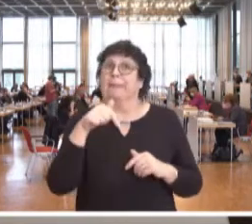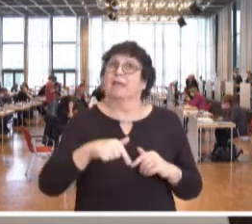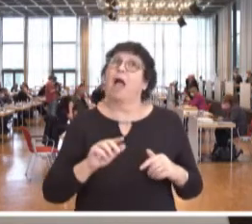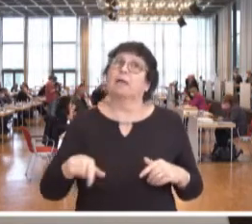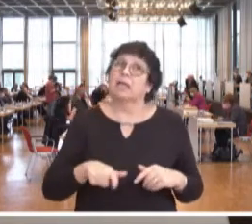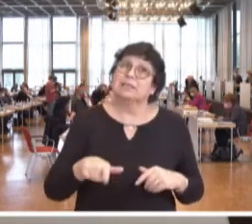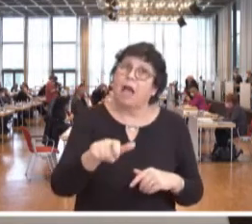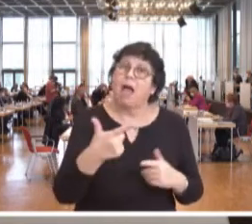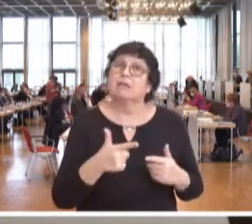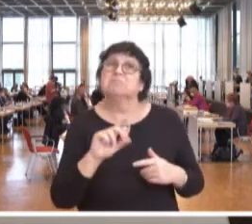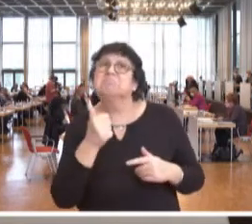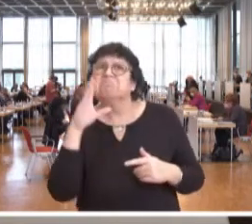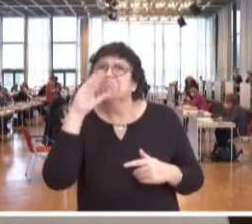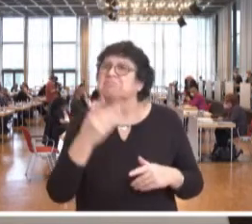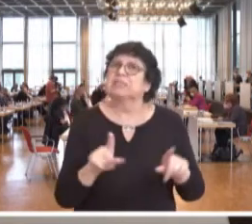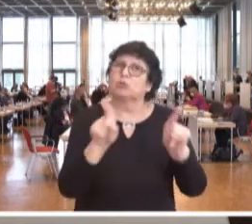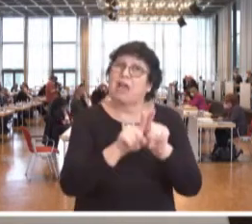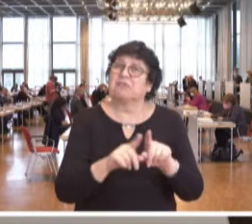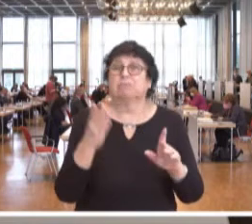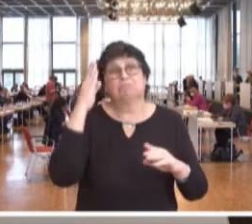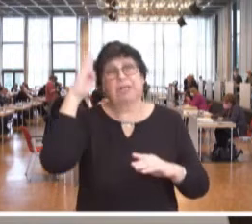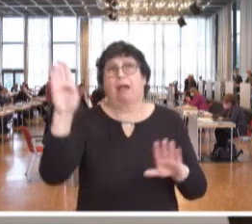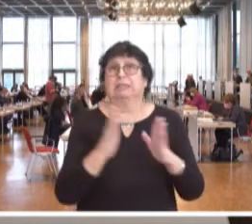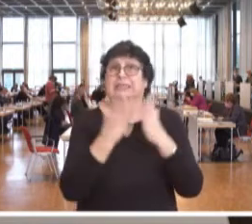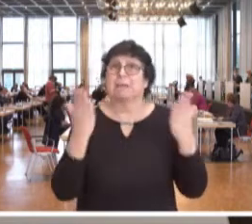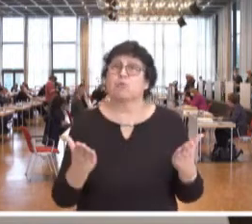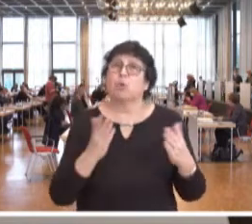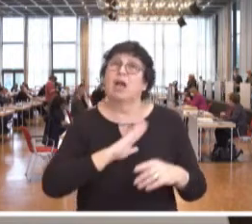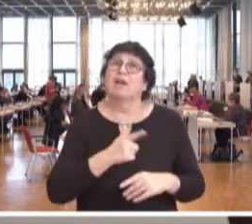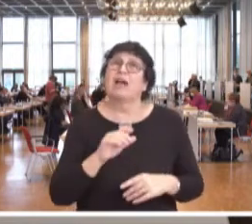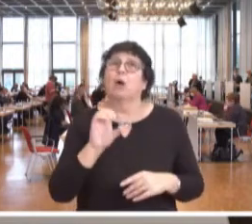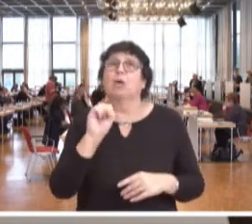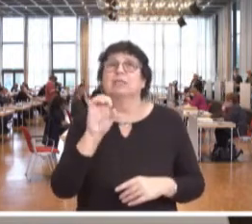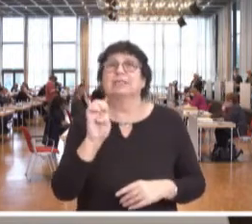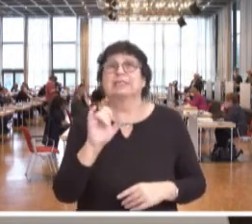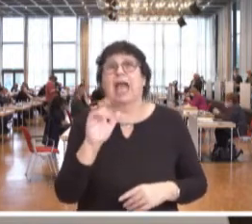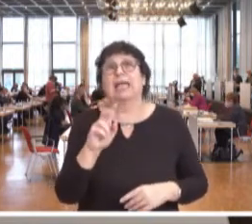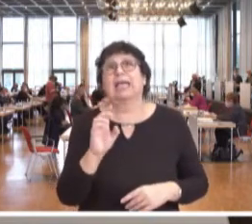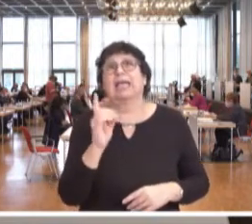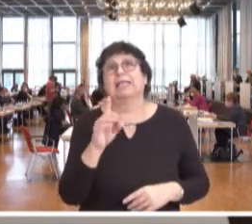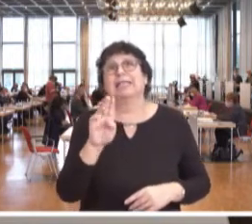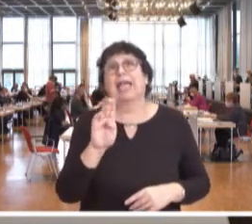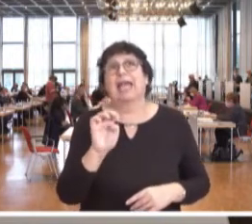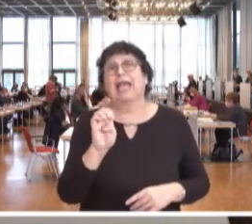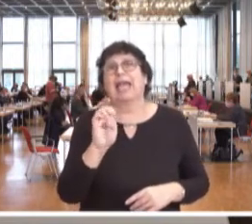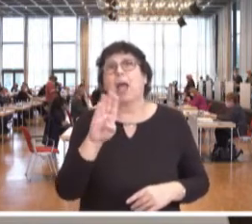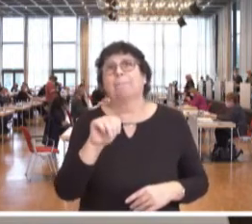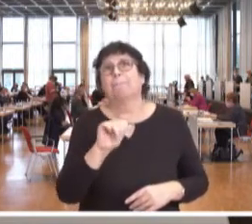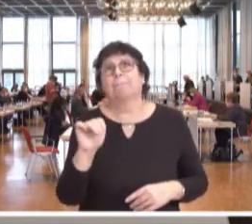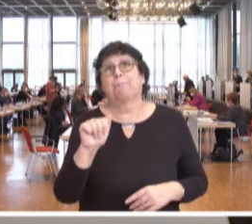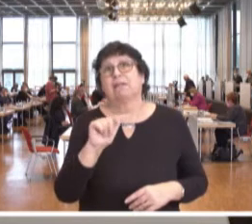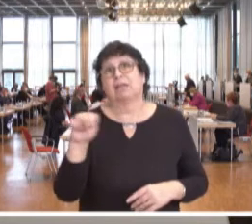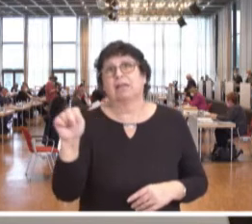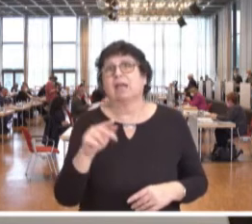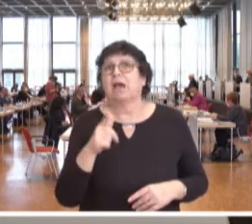zu treffen, dessen berühmtes Buch Die schöne Frau Seidemann dem einen oder anderen bekannt sein möge. Aber hier hat sich dann mir